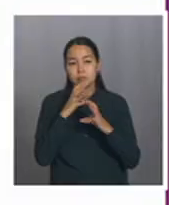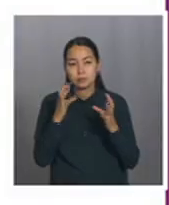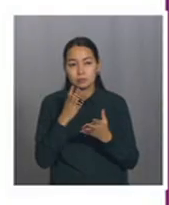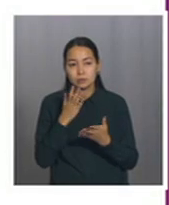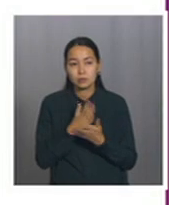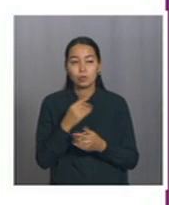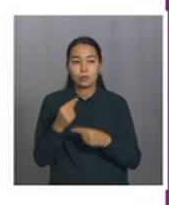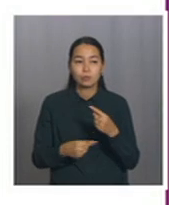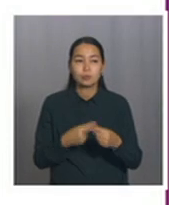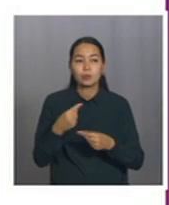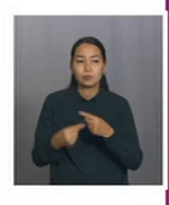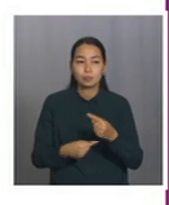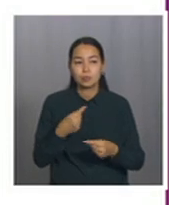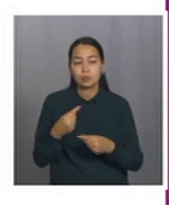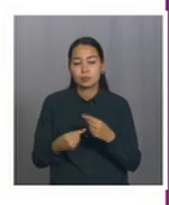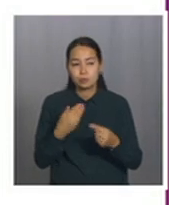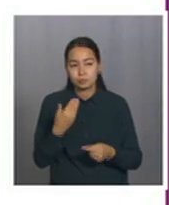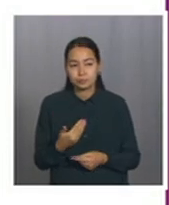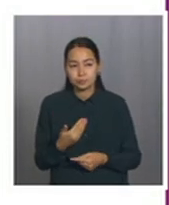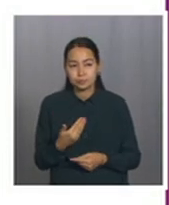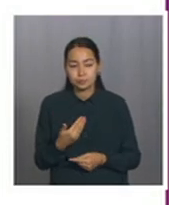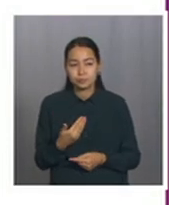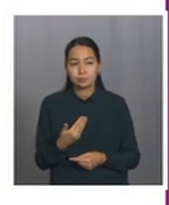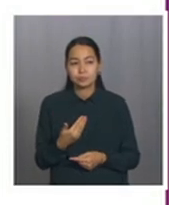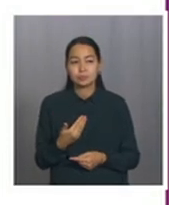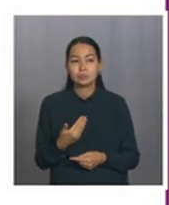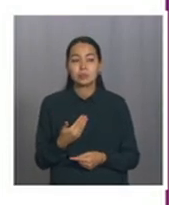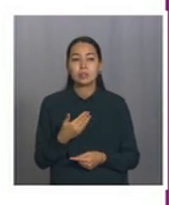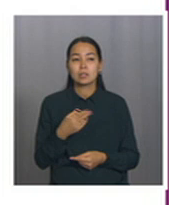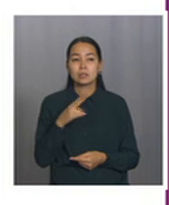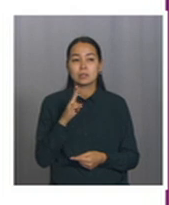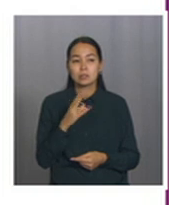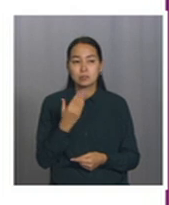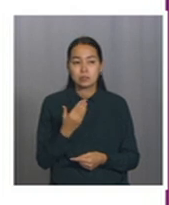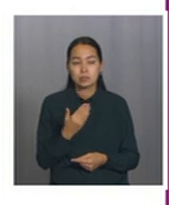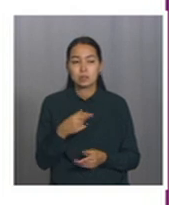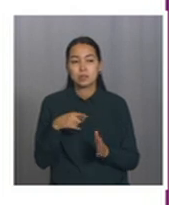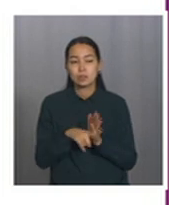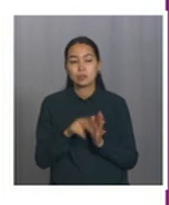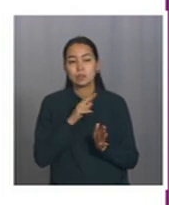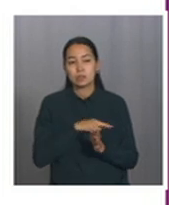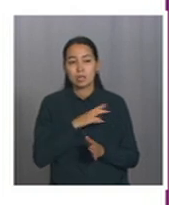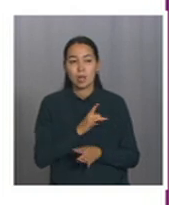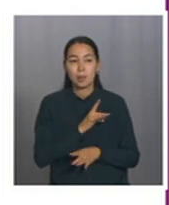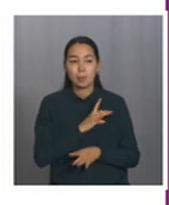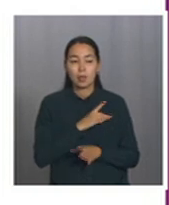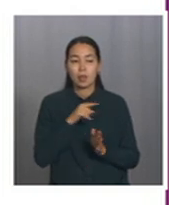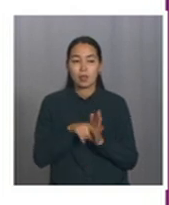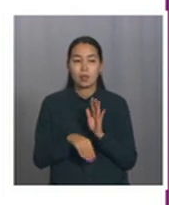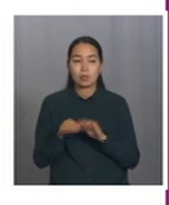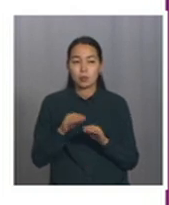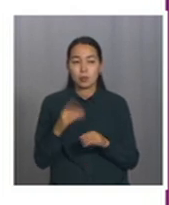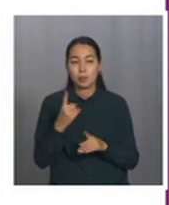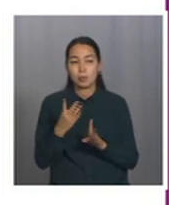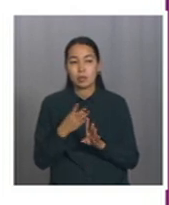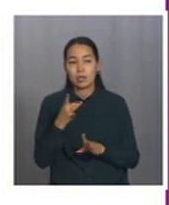ұрпақтан ұрпаққа жеткізеді. Және ДНК молекуласында синтезделетін нәру құрылысы мен РНК туралы